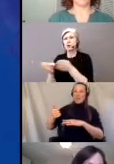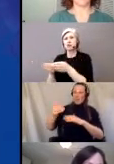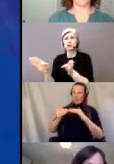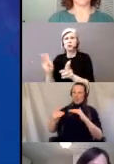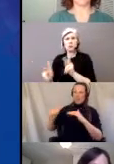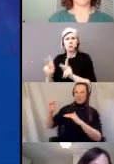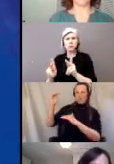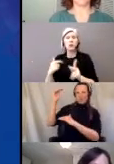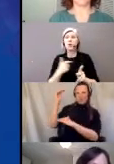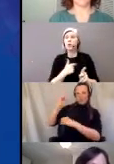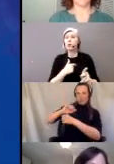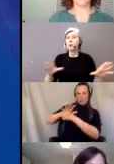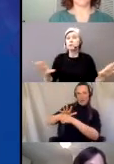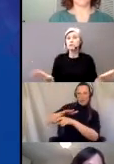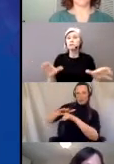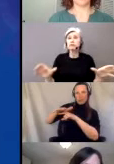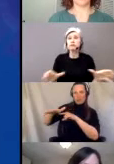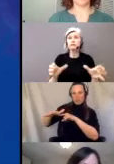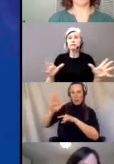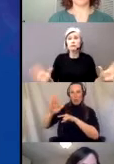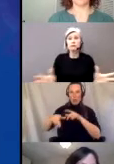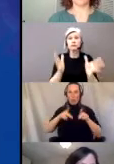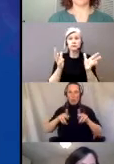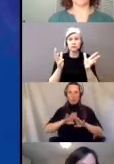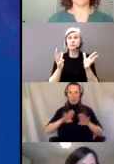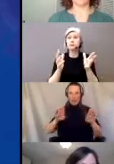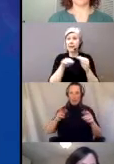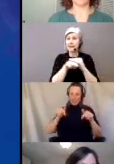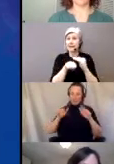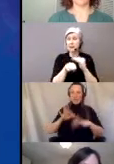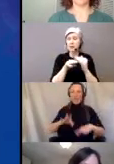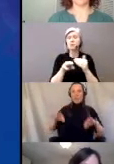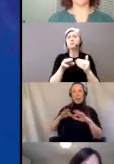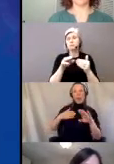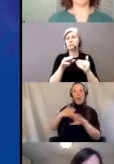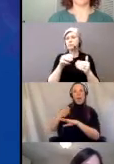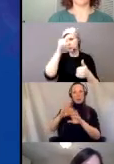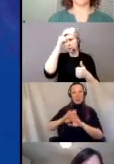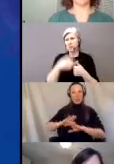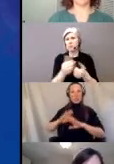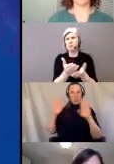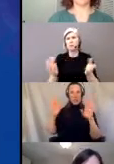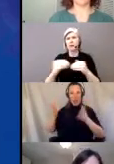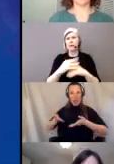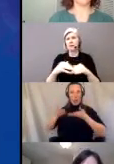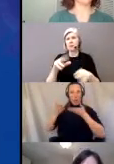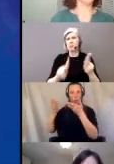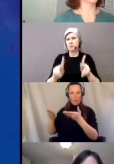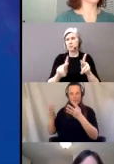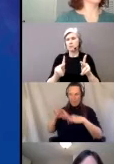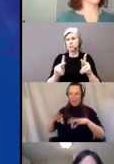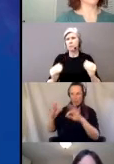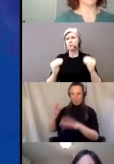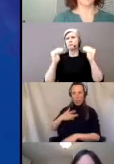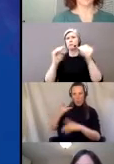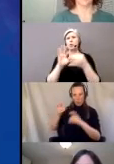disproportionnée par la COVID. Nous voulons accroître l'accessibilité à tous. Nous devons être conscients de la présence des peuples autochtones. Nous